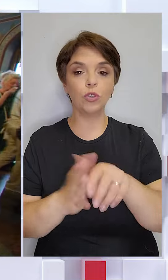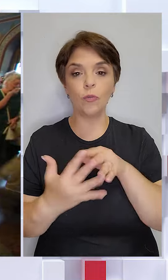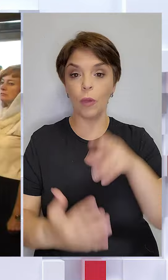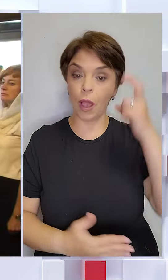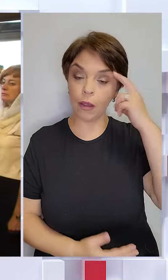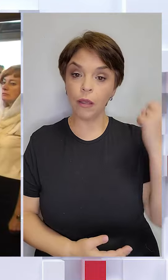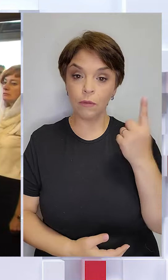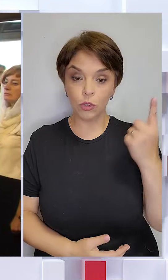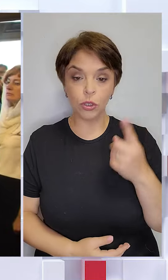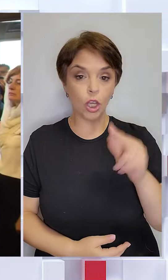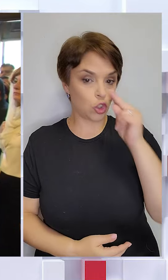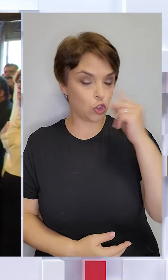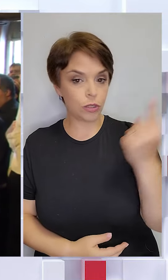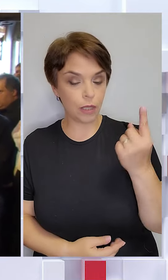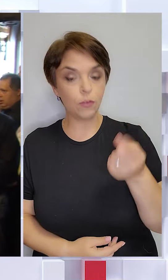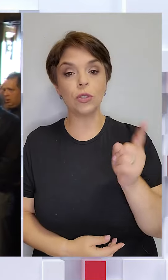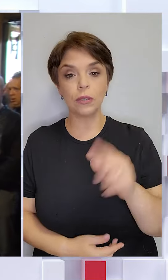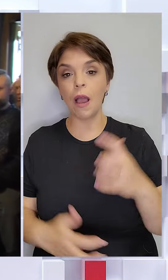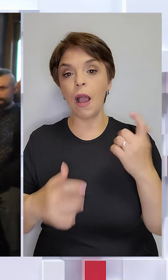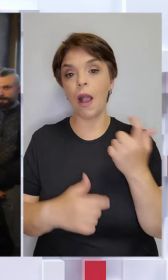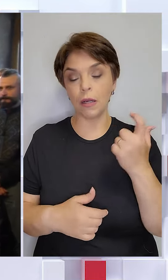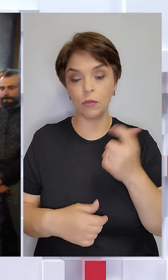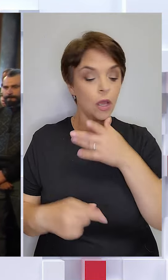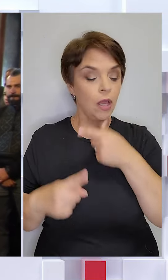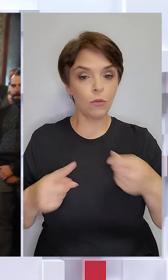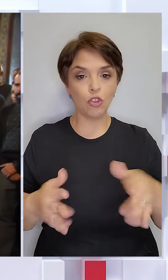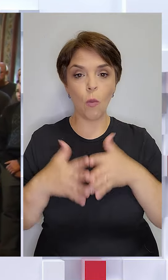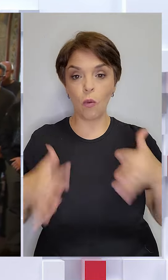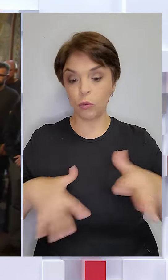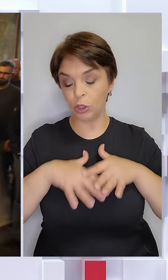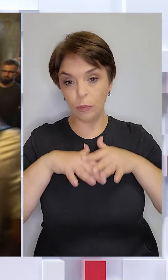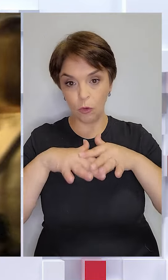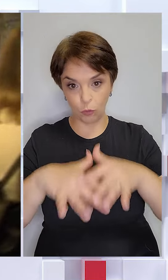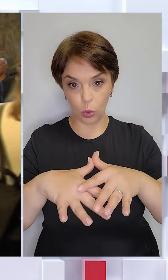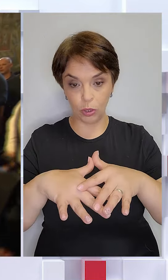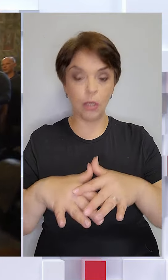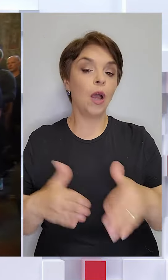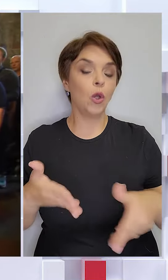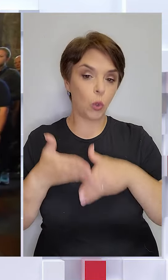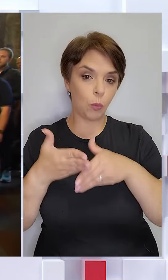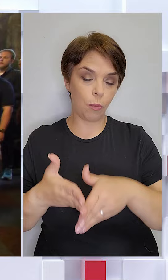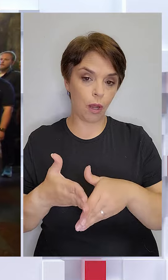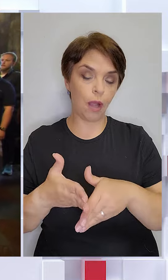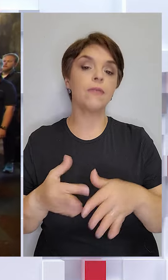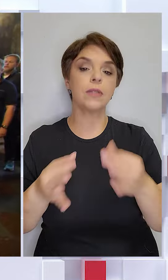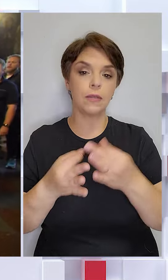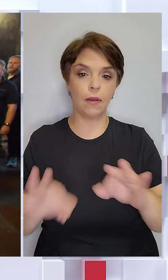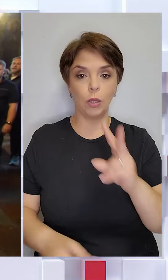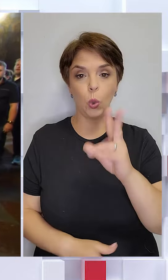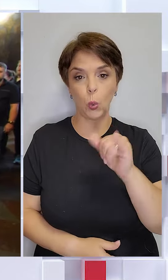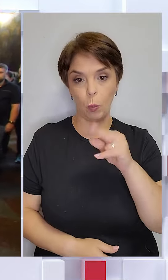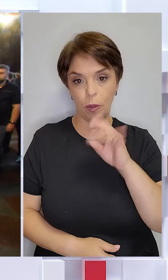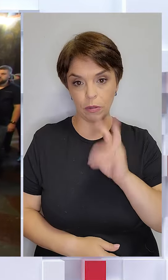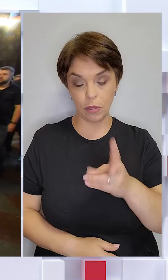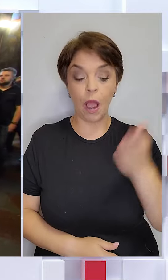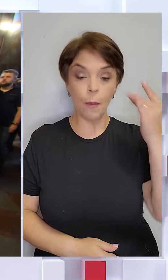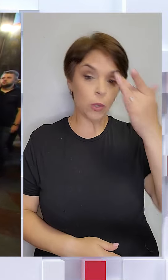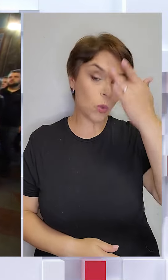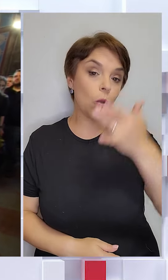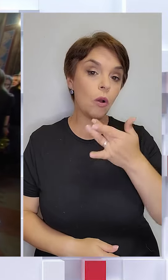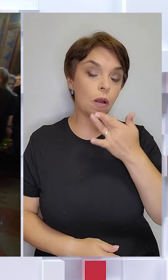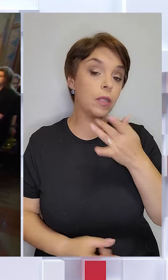на Київщині, Чернігівщині та Харківщині під час повномасштабного вторгнення. Допомагав звільнити Куп'янськ. А минулого